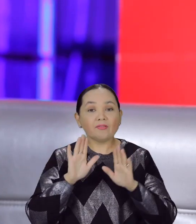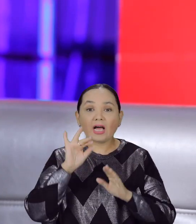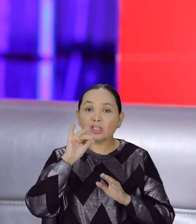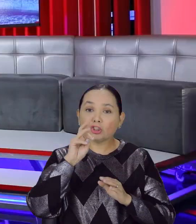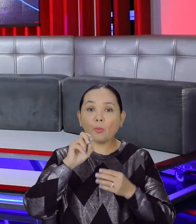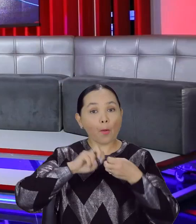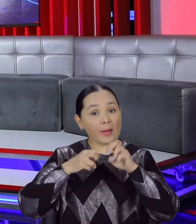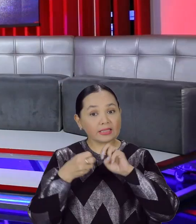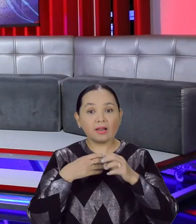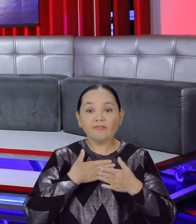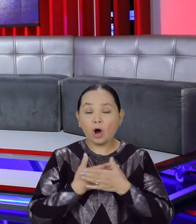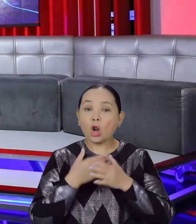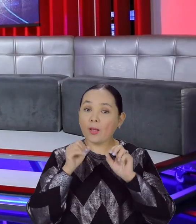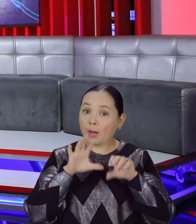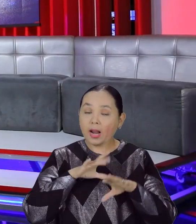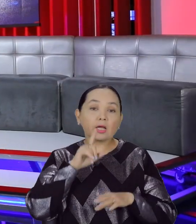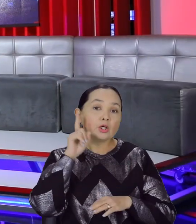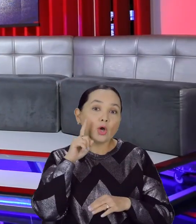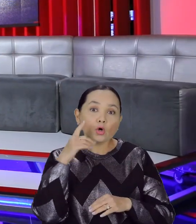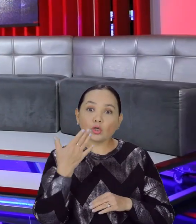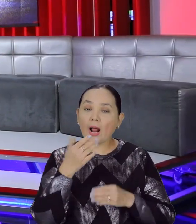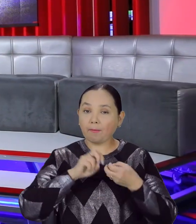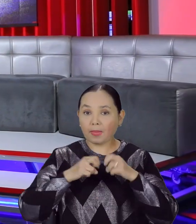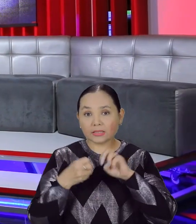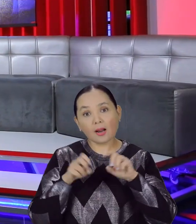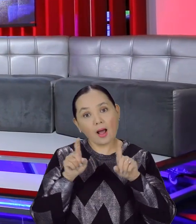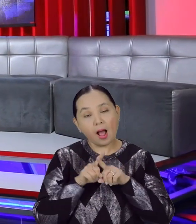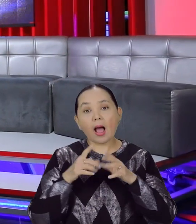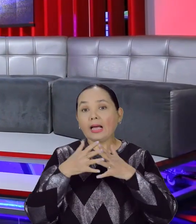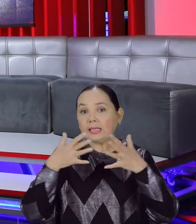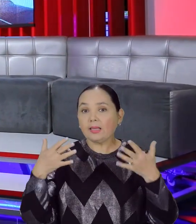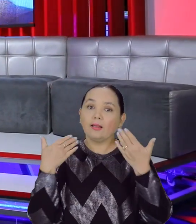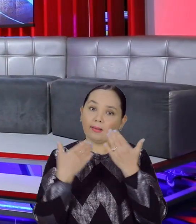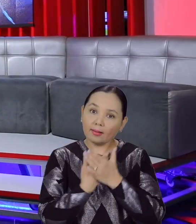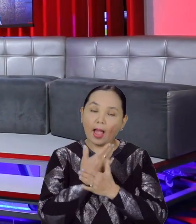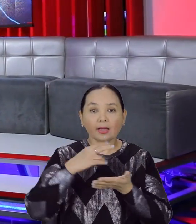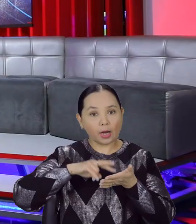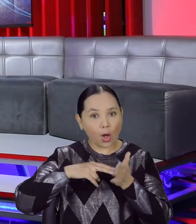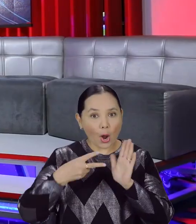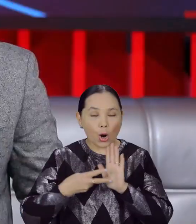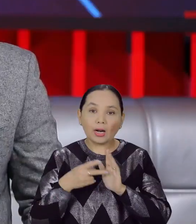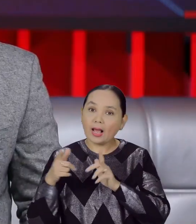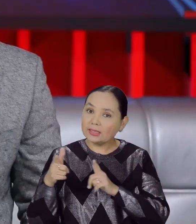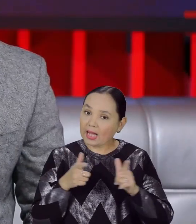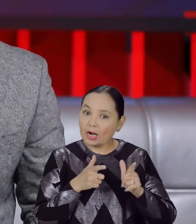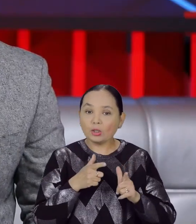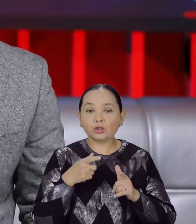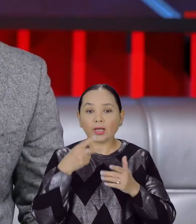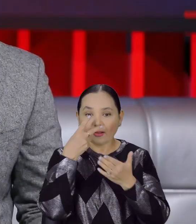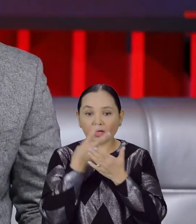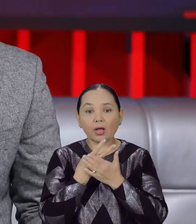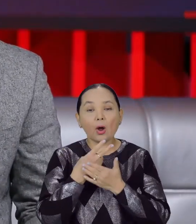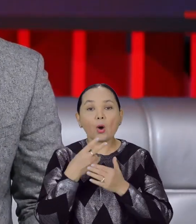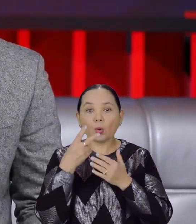ijtimoiy masalalarda faolligini, balki yoshlar masalalarida ham keng yangi loyihalar tayyorlanishi, efirga